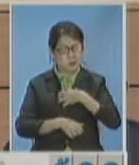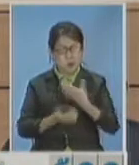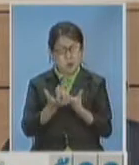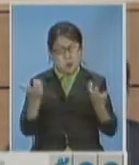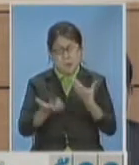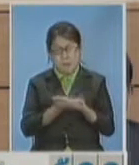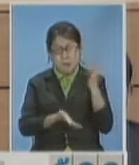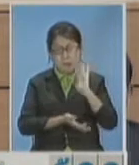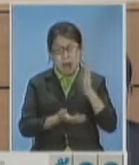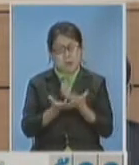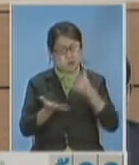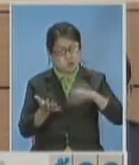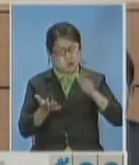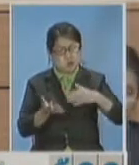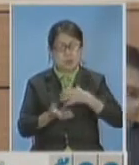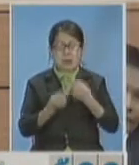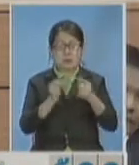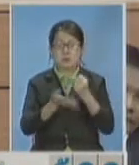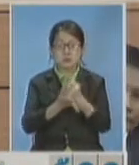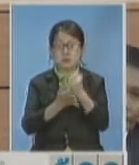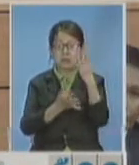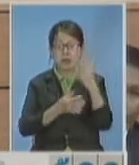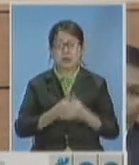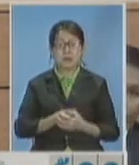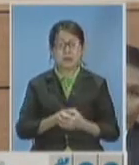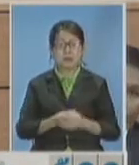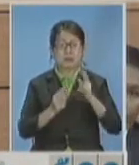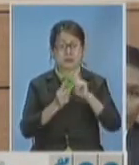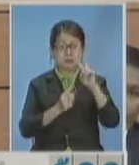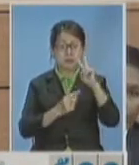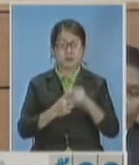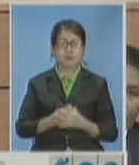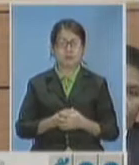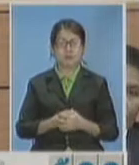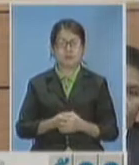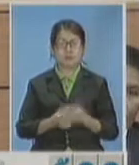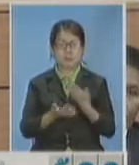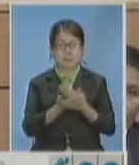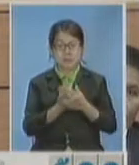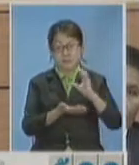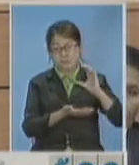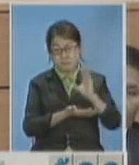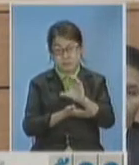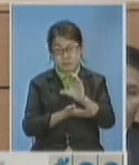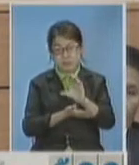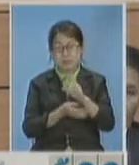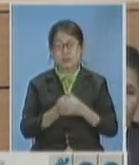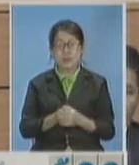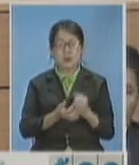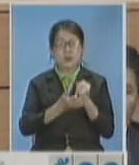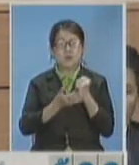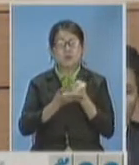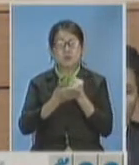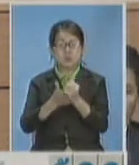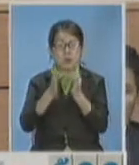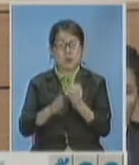เลยแม้แต่น้อยท่านประธานครับเรื่องที่2การจัดงบประมาณทั้งหมดไม่ได้ช่วยเกษตรก